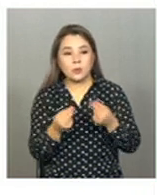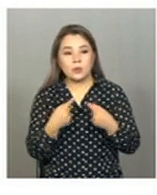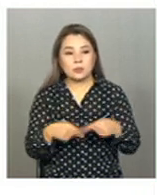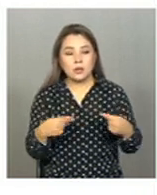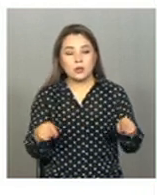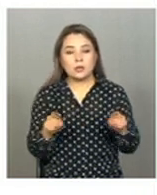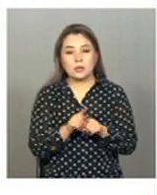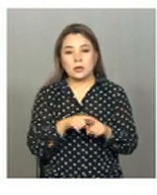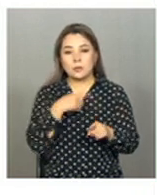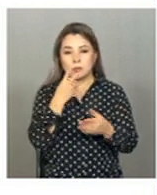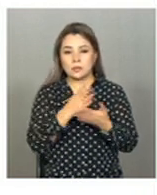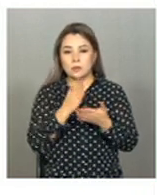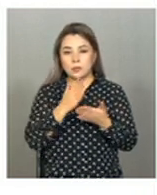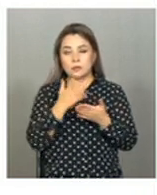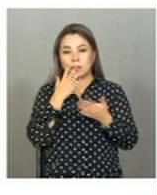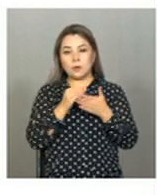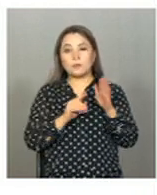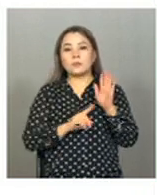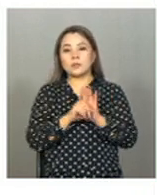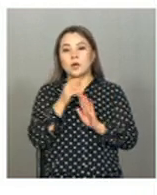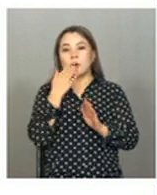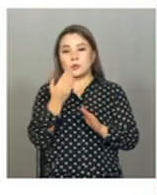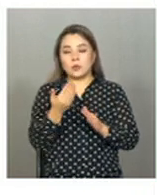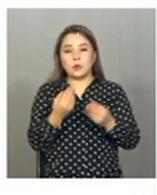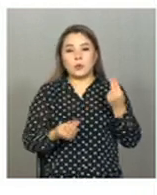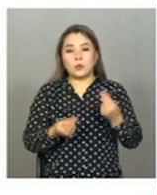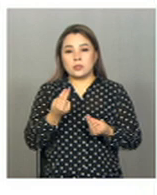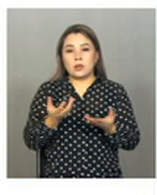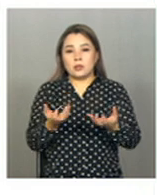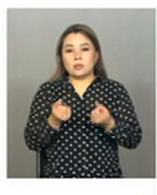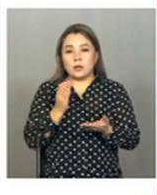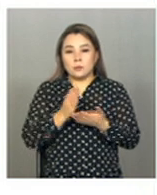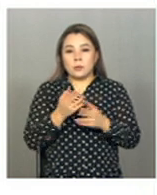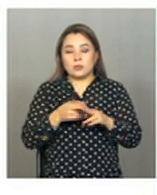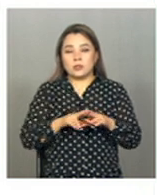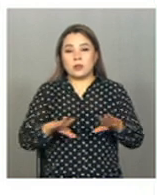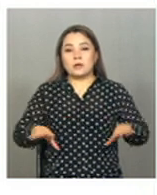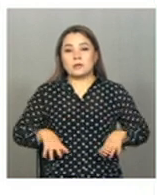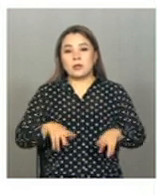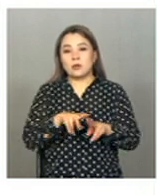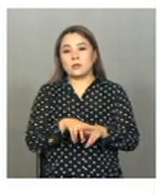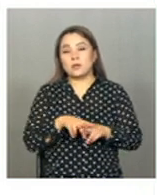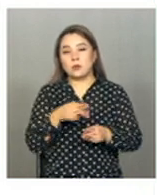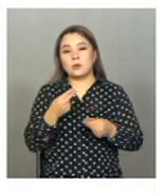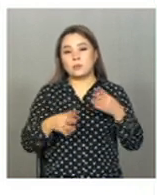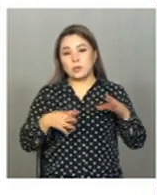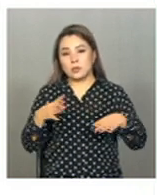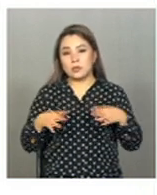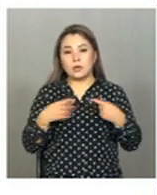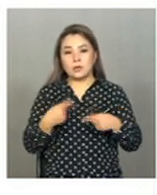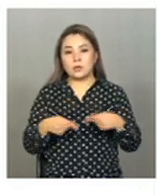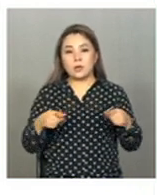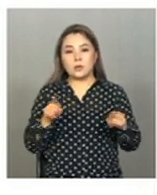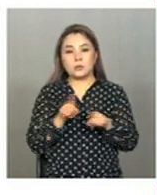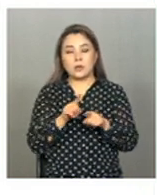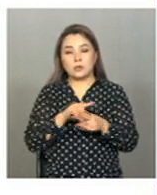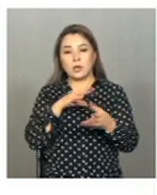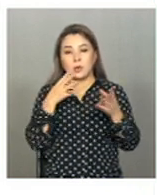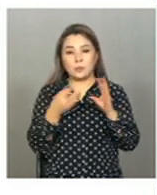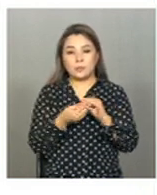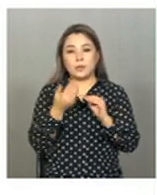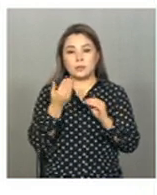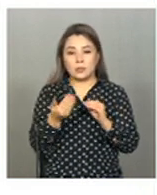белгілері өз бастауын ұлттық ойындардан алады. Ат үстінде орындалатын қимыл жаттығулар қалыптасып, олар